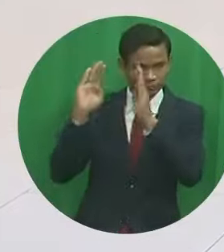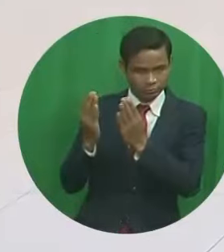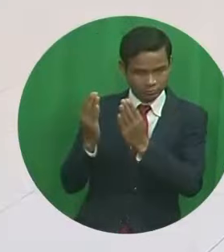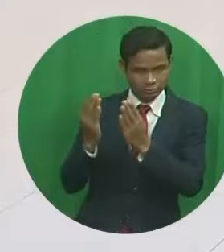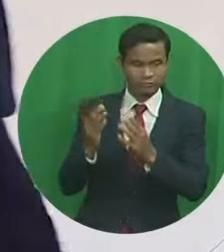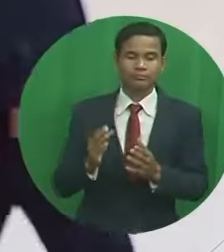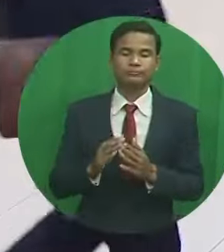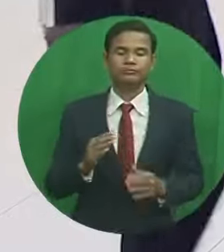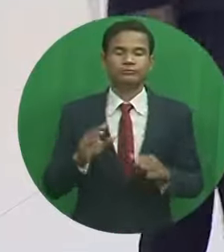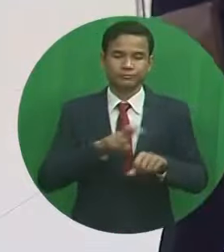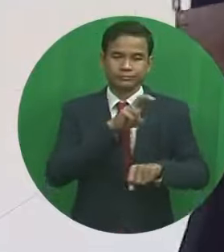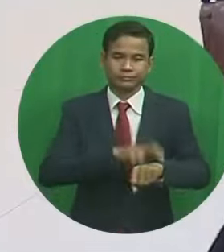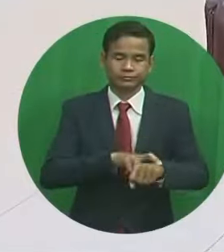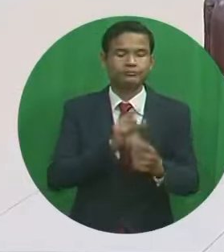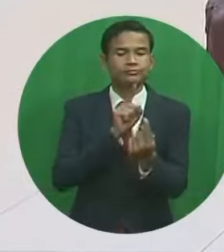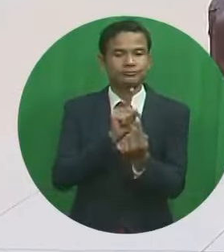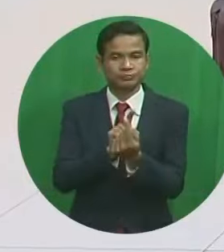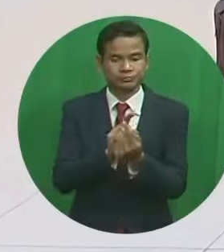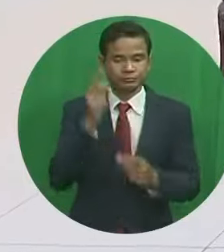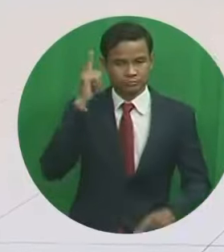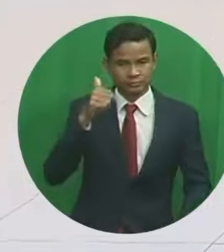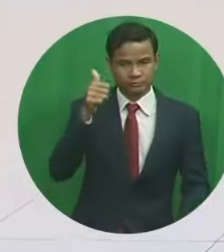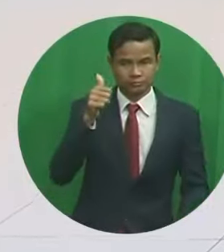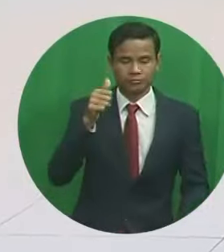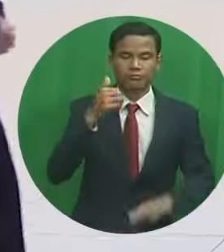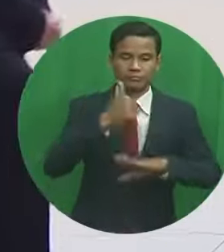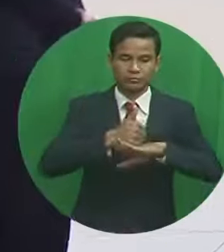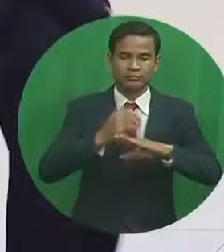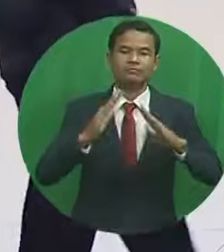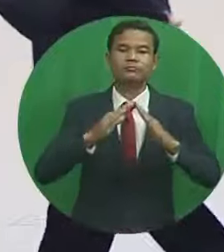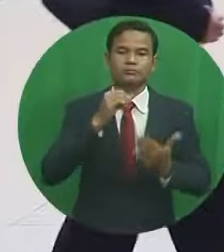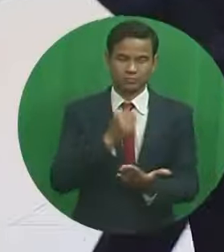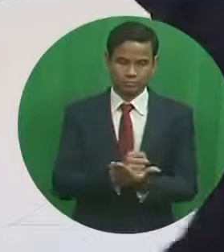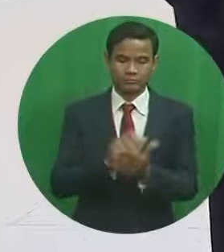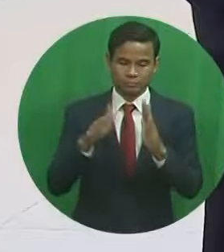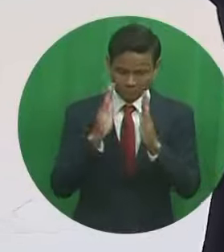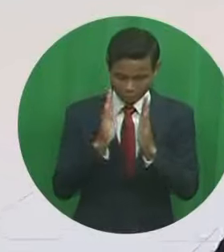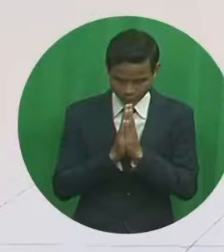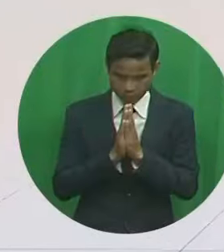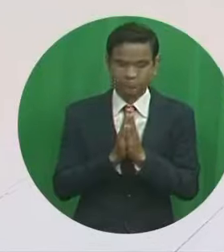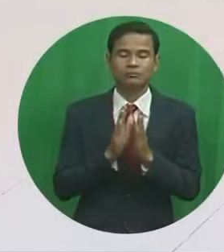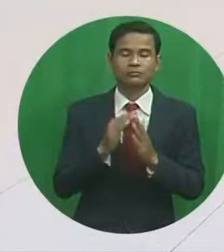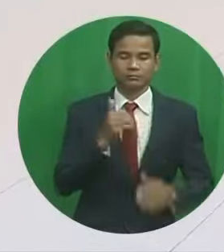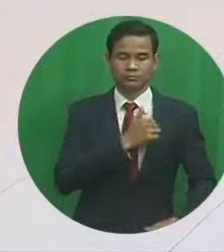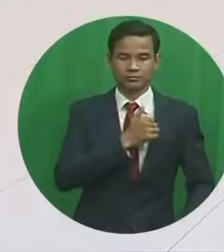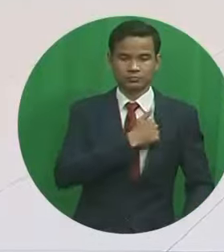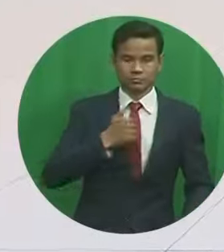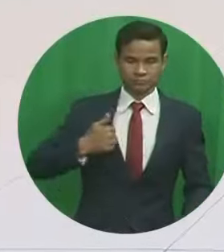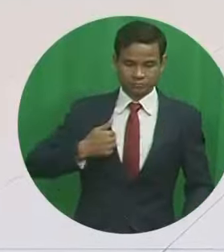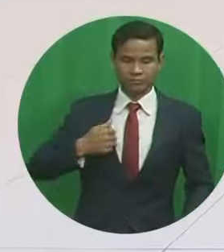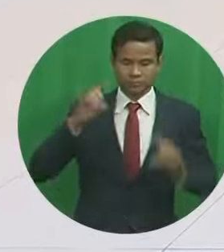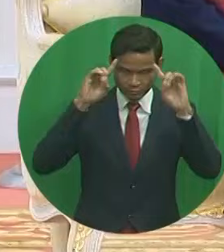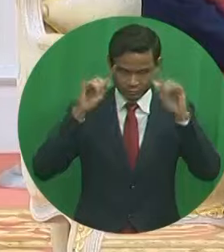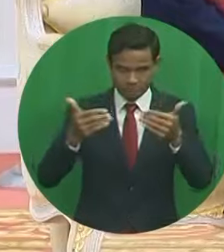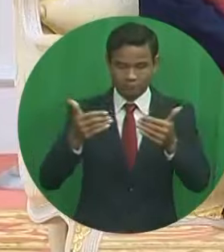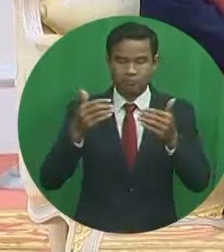ពក្នុងឱកាសនៃជំនួបលោកជំទាវឯកអគ្គរដ្ឋទូតបានថ្លែងអំណរគុណជូនចំពោះសម្ដេចធិបតីដែលបានឆ្លៀត